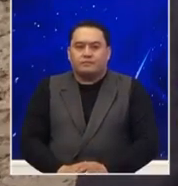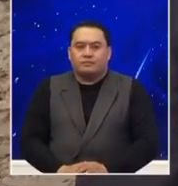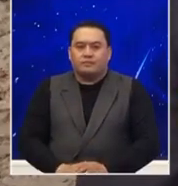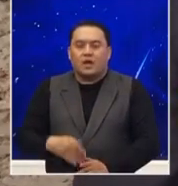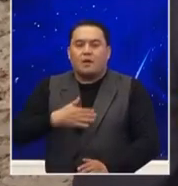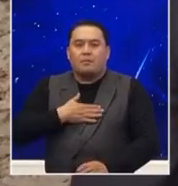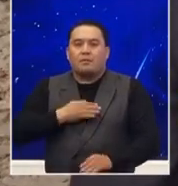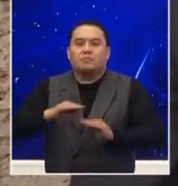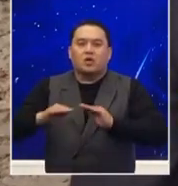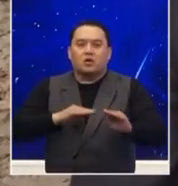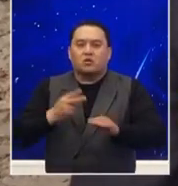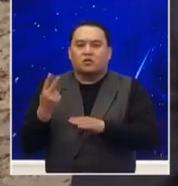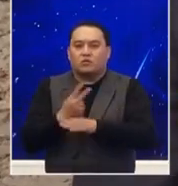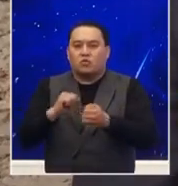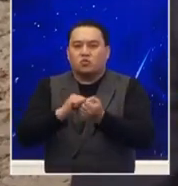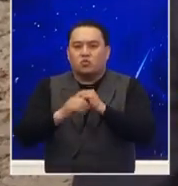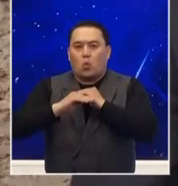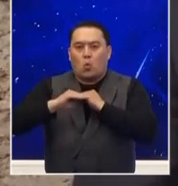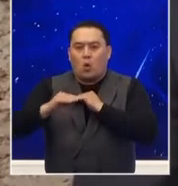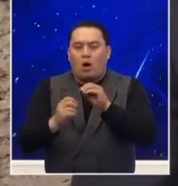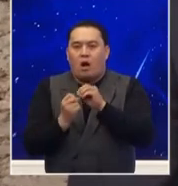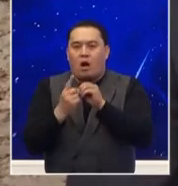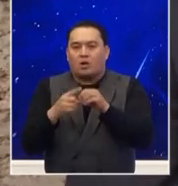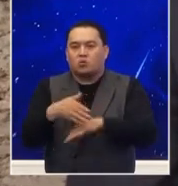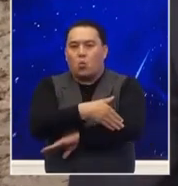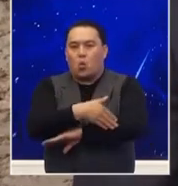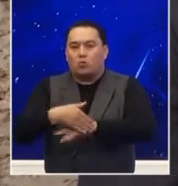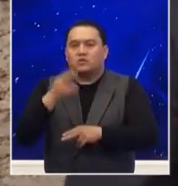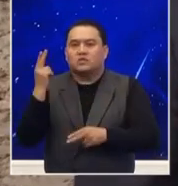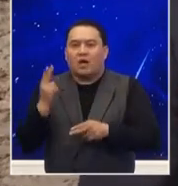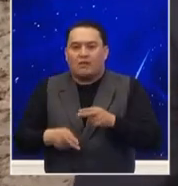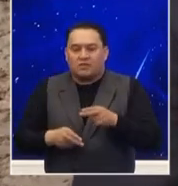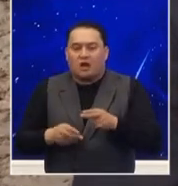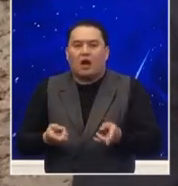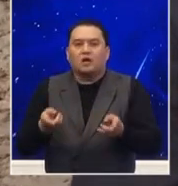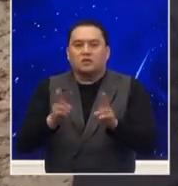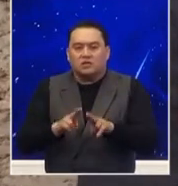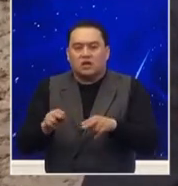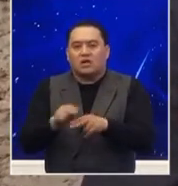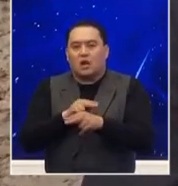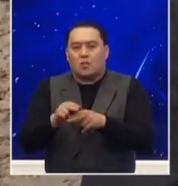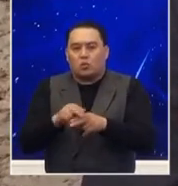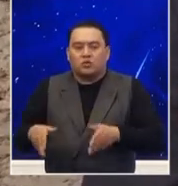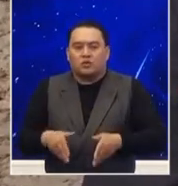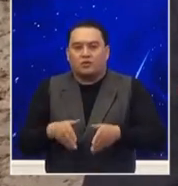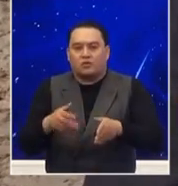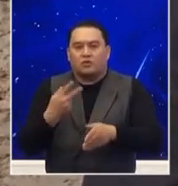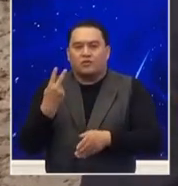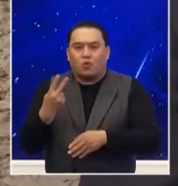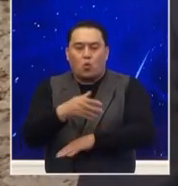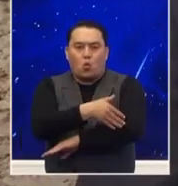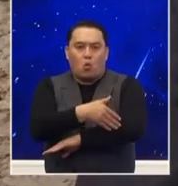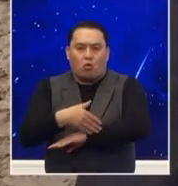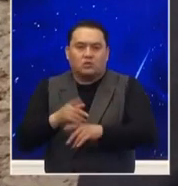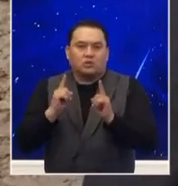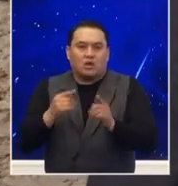Мы прокладываем двухслойный асфальт. Работы на 11 улицах уже завершили. Теперь осталось еще отремонтировать дороги на двух улицах. Работы